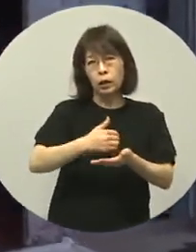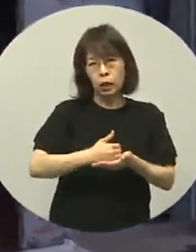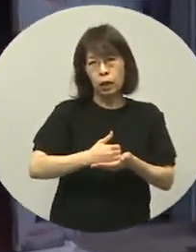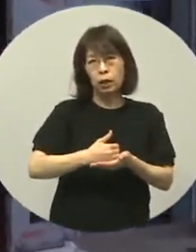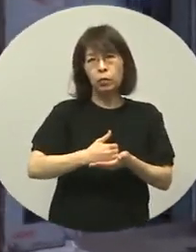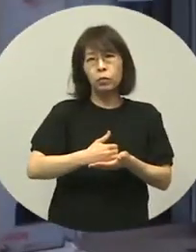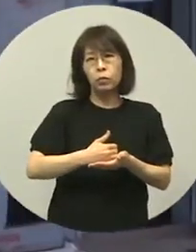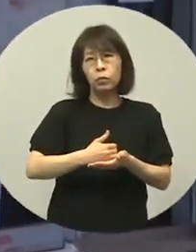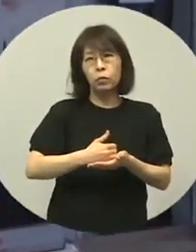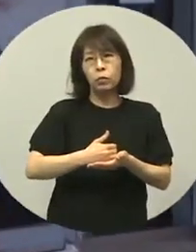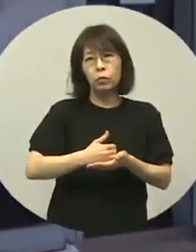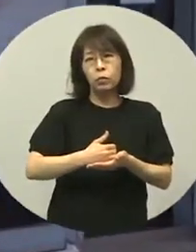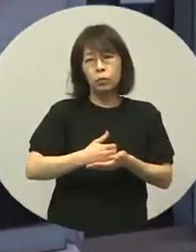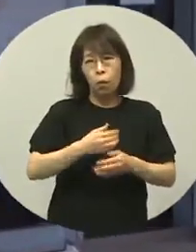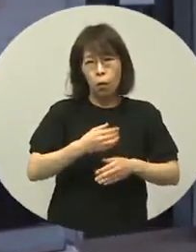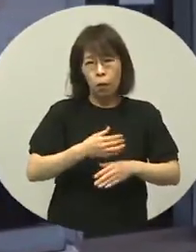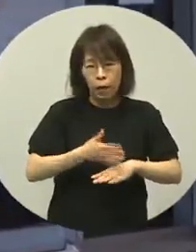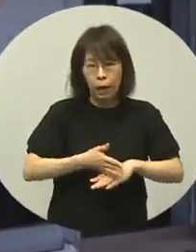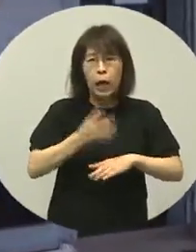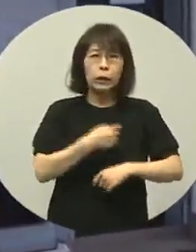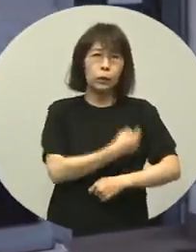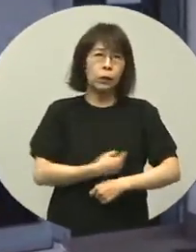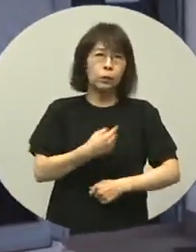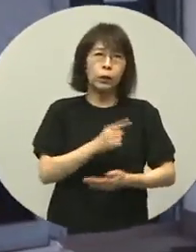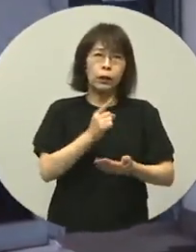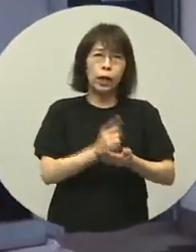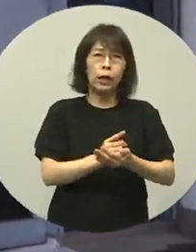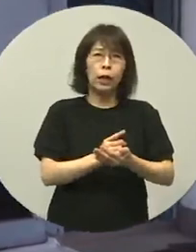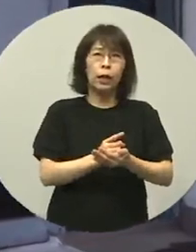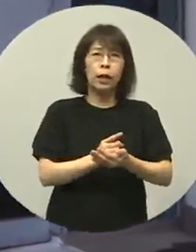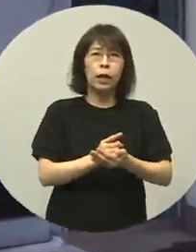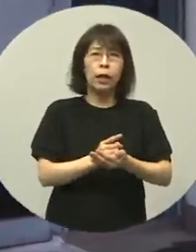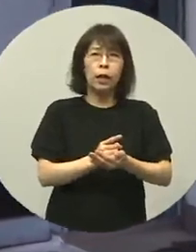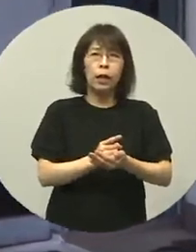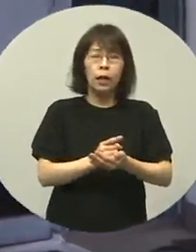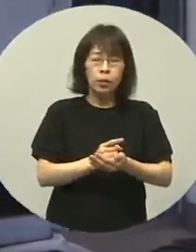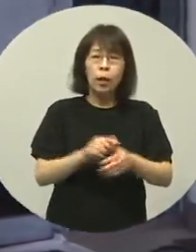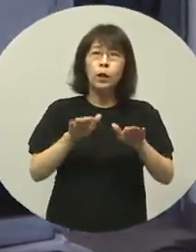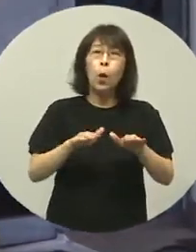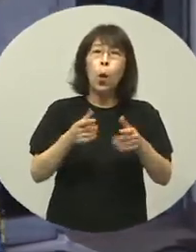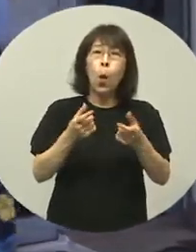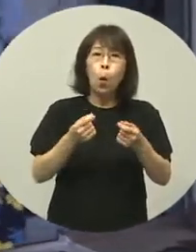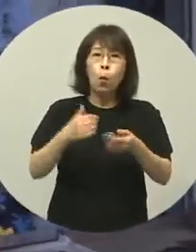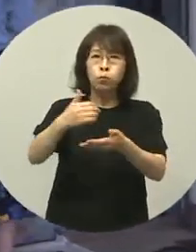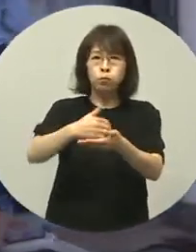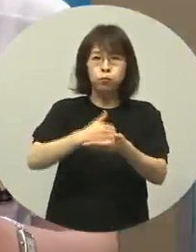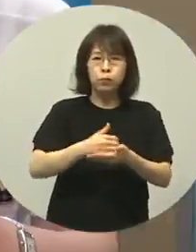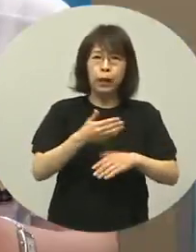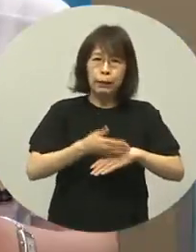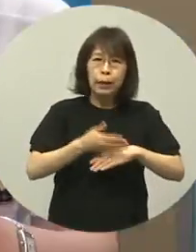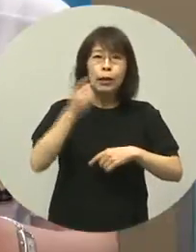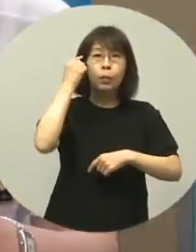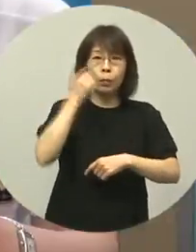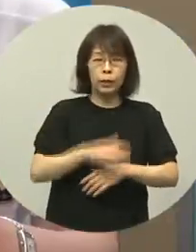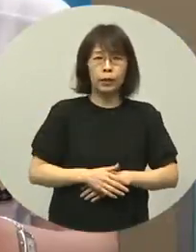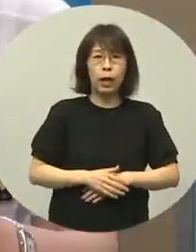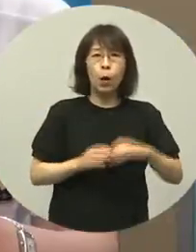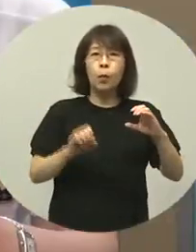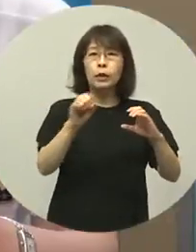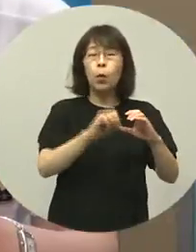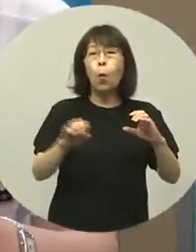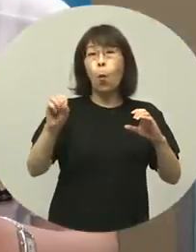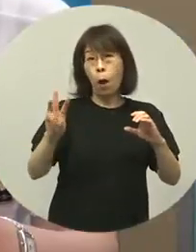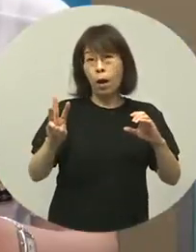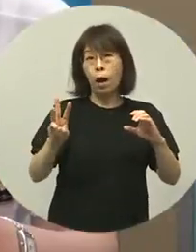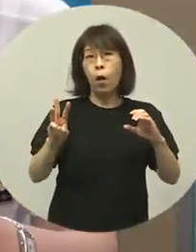そういうなんか本当に感謝の気持ちだけですね。今日もまたたくさんお話しいただいてありがたかったです。 コミュニティソーシャルワ